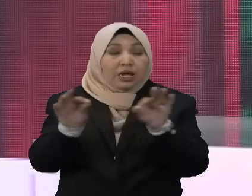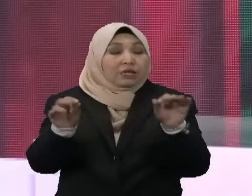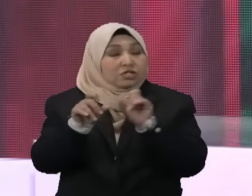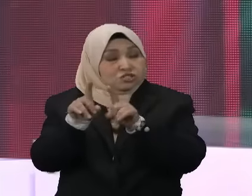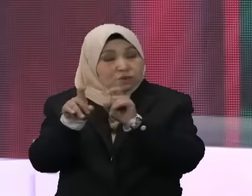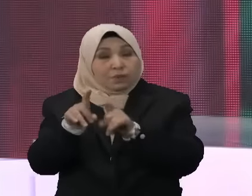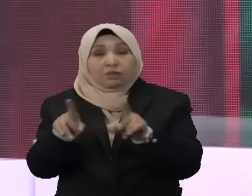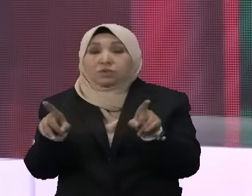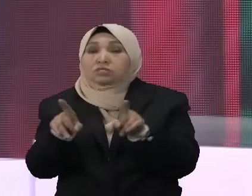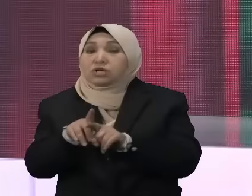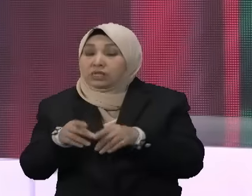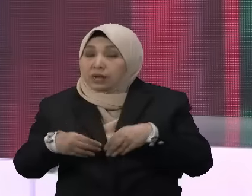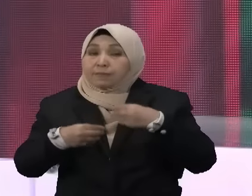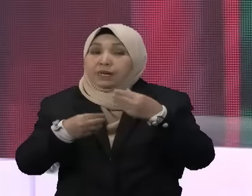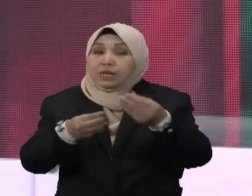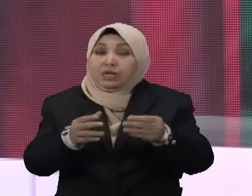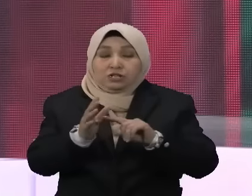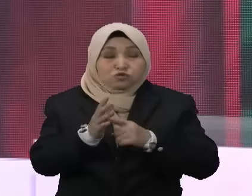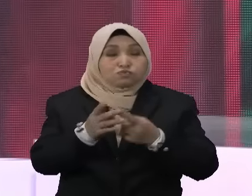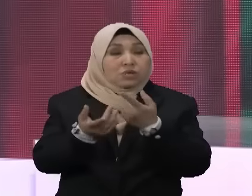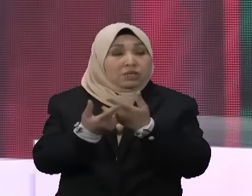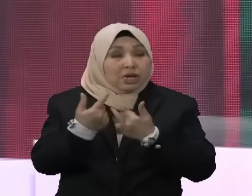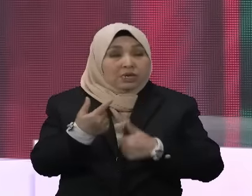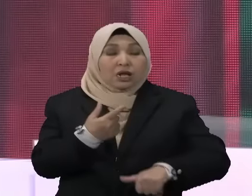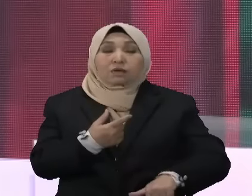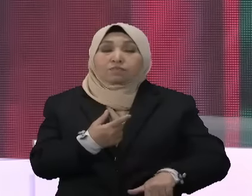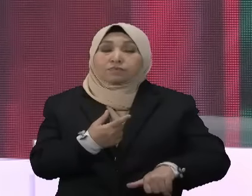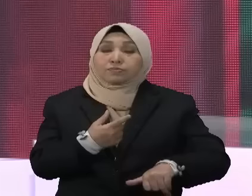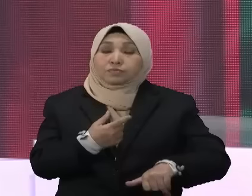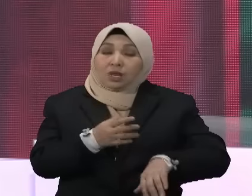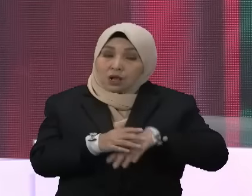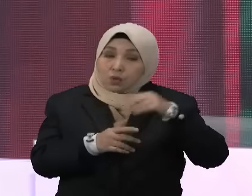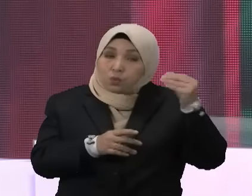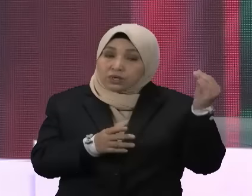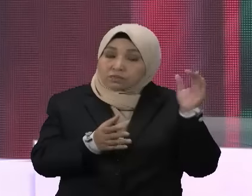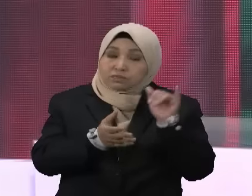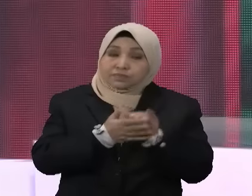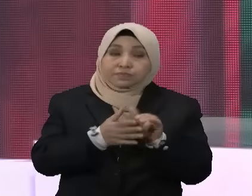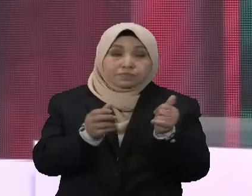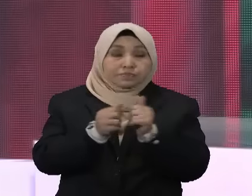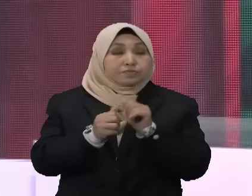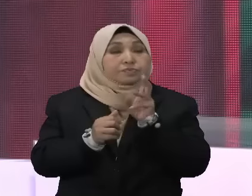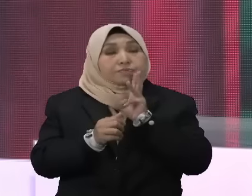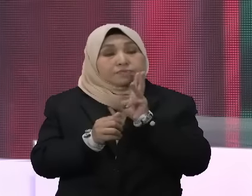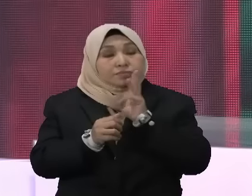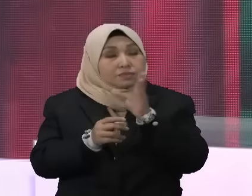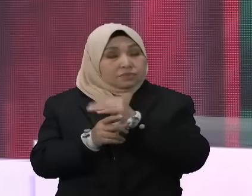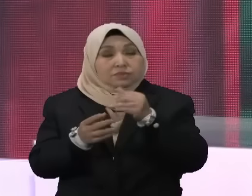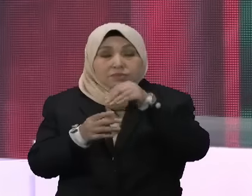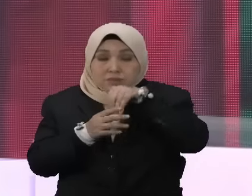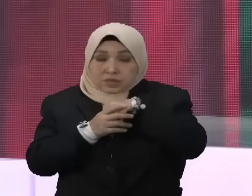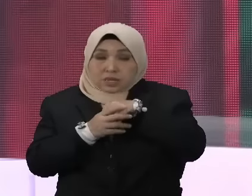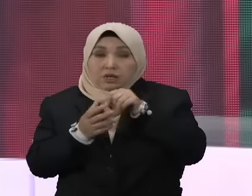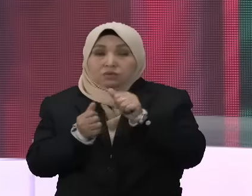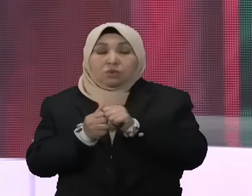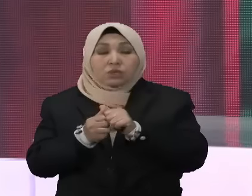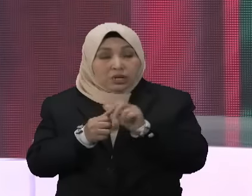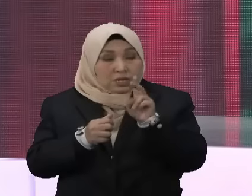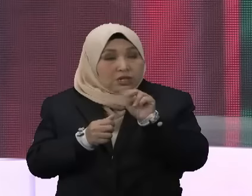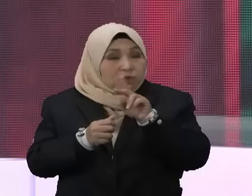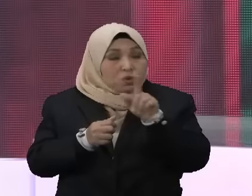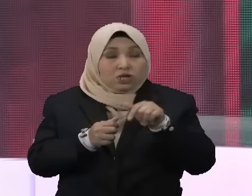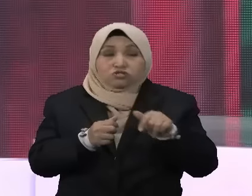ya, diberikan sumber daripada luar itu ya, dengan air, dan daripada dalam itu ialah nuas tadi tu lah